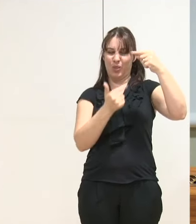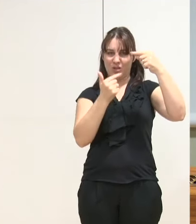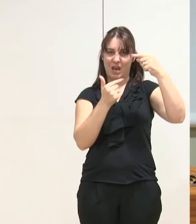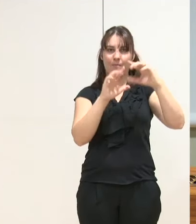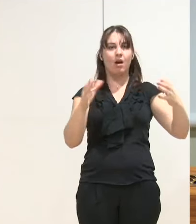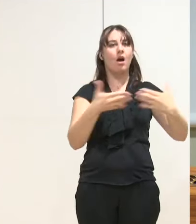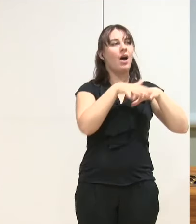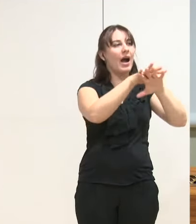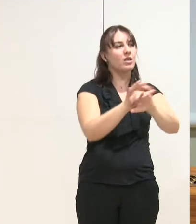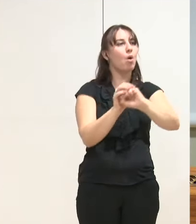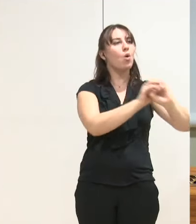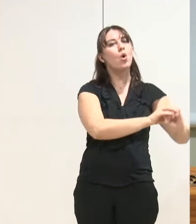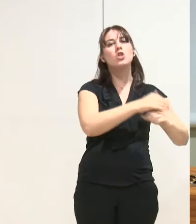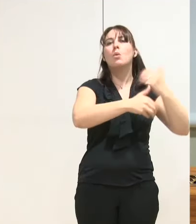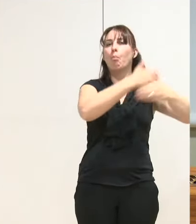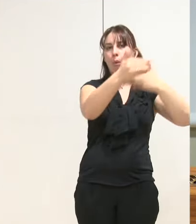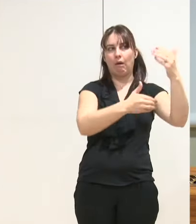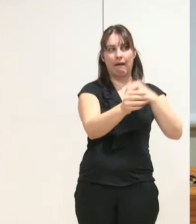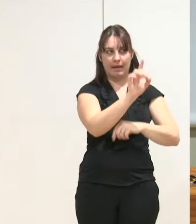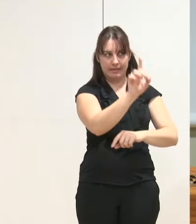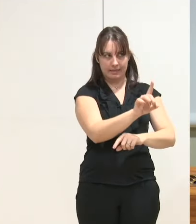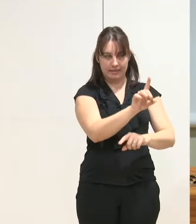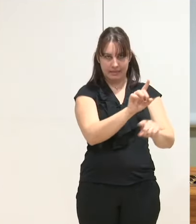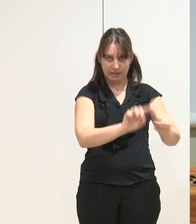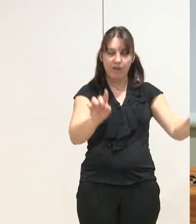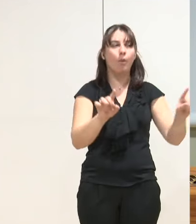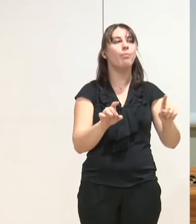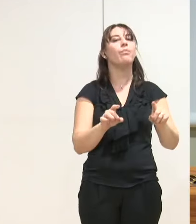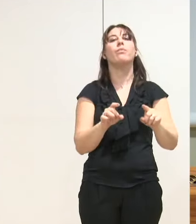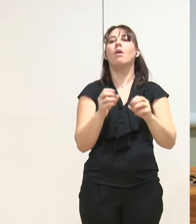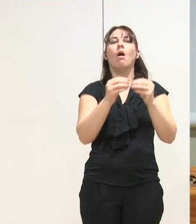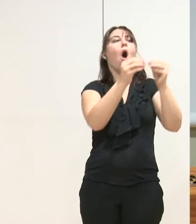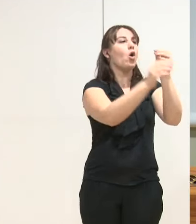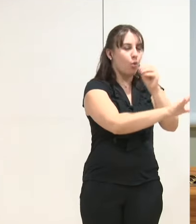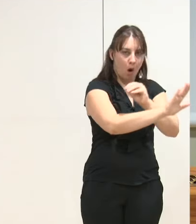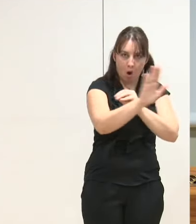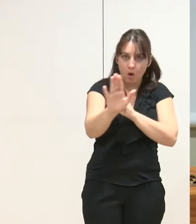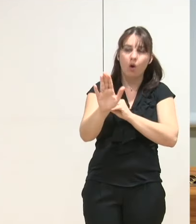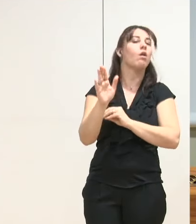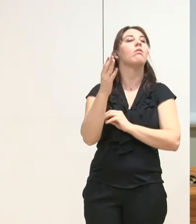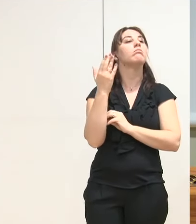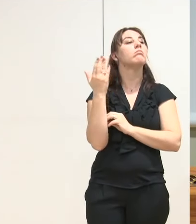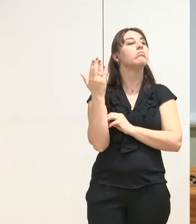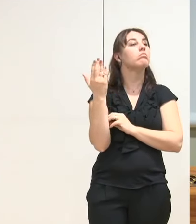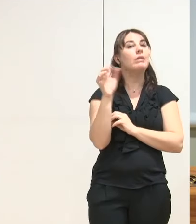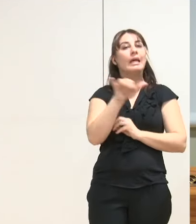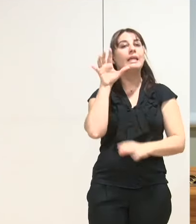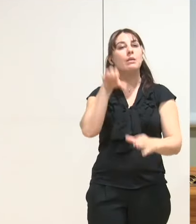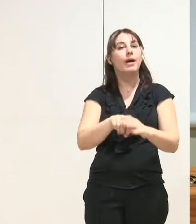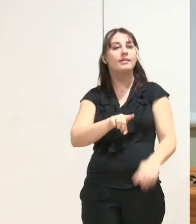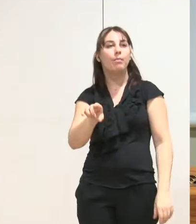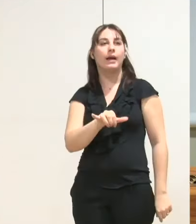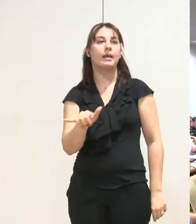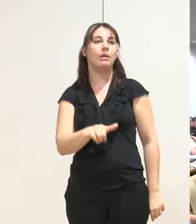rassemblement de gauche et de progrès en dehors de ce vote différencié je qui ne prend pas part au